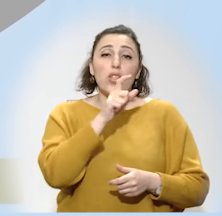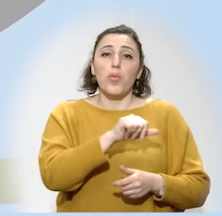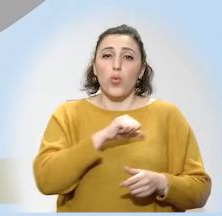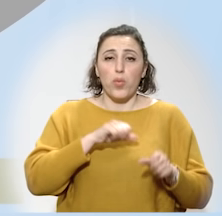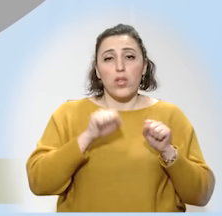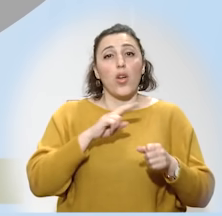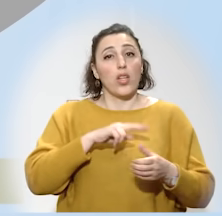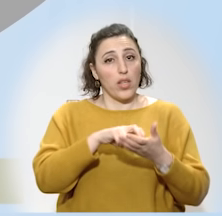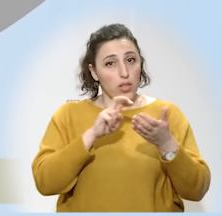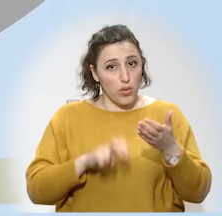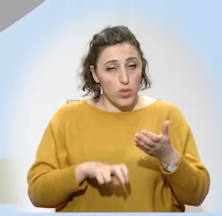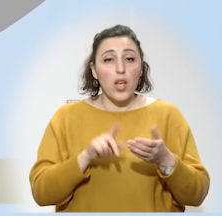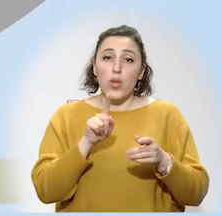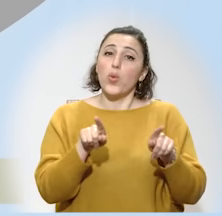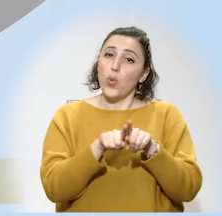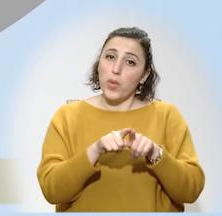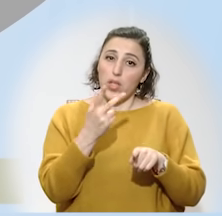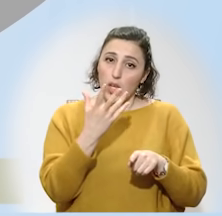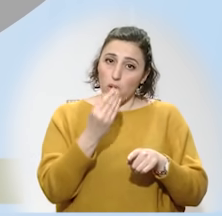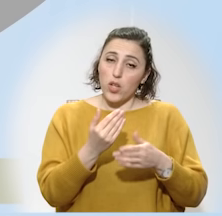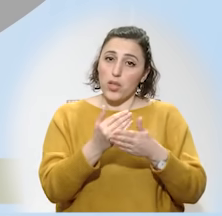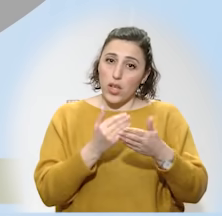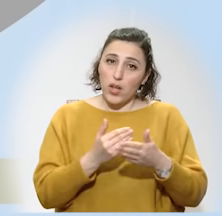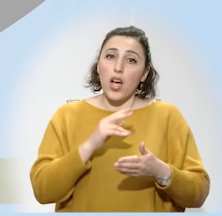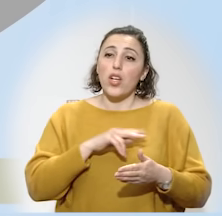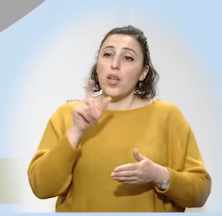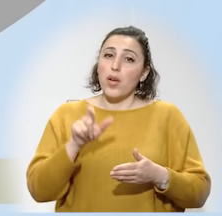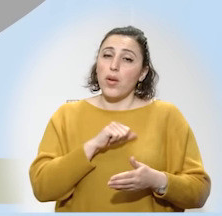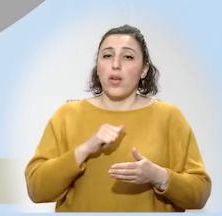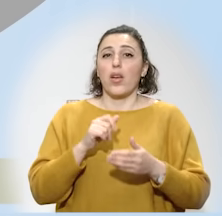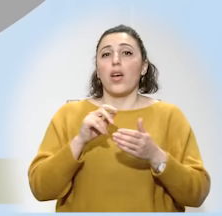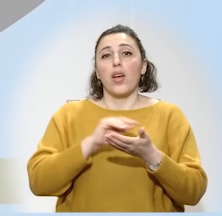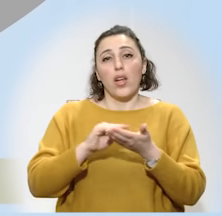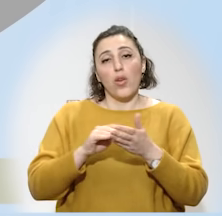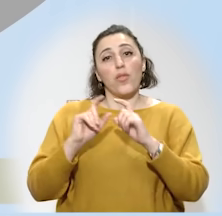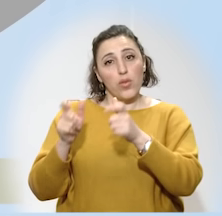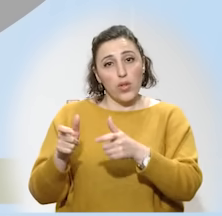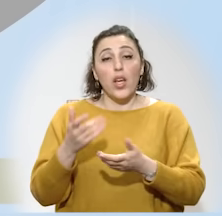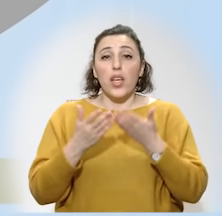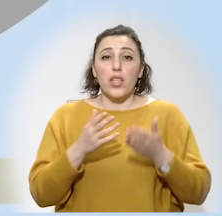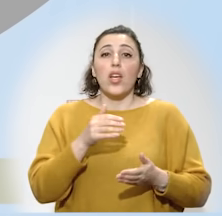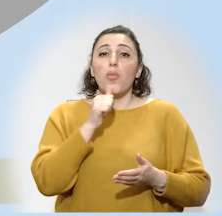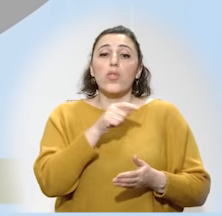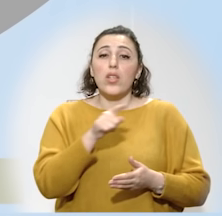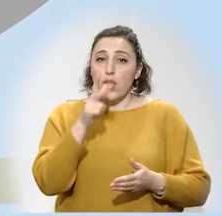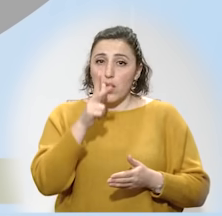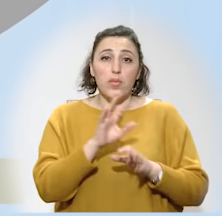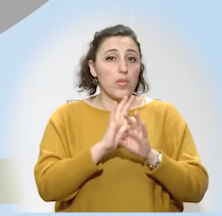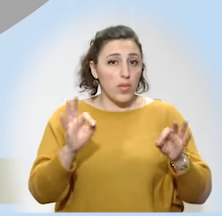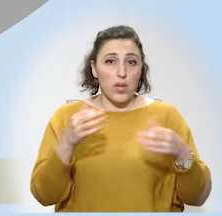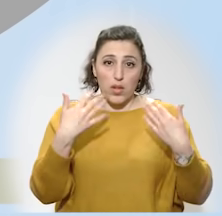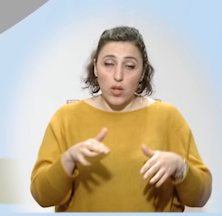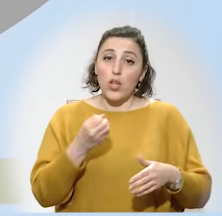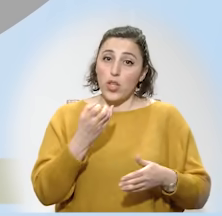ընթացքում աշխատողը նույնպես իրավունք ունի լուծելու աշխատանքային պայմանագիրը, այդ մասին 3 օր առաջ գրավոր ձևով ծանոթելով գործատուին։ Եթե փորձաշրջանն անցնելուց